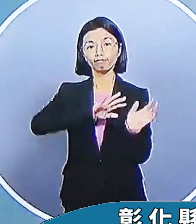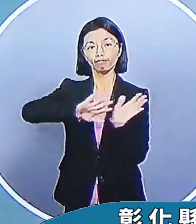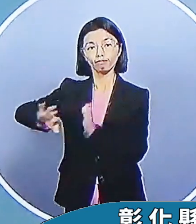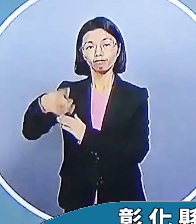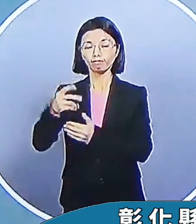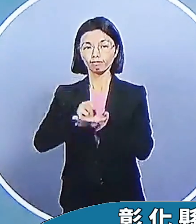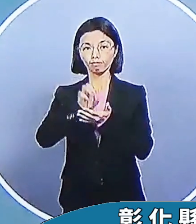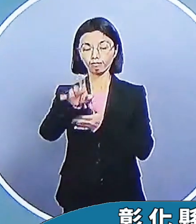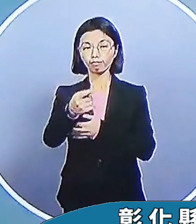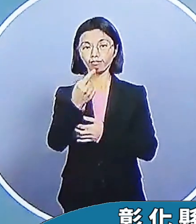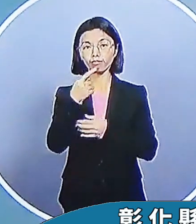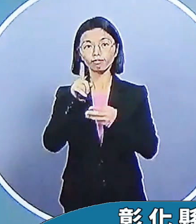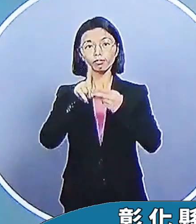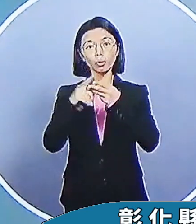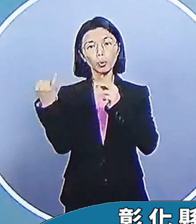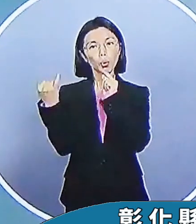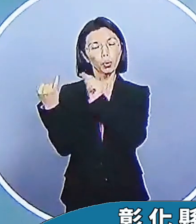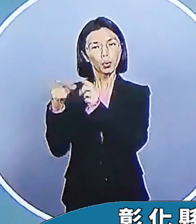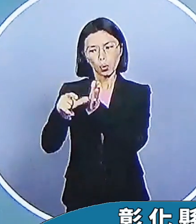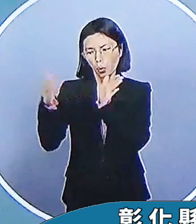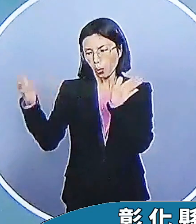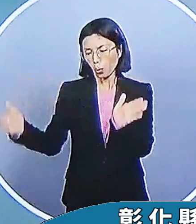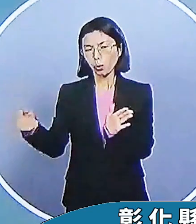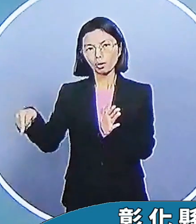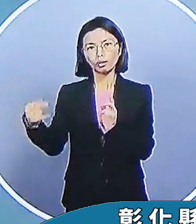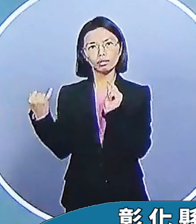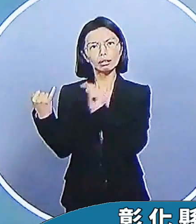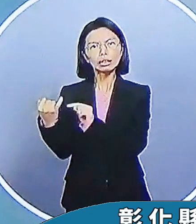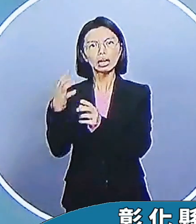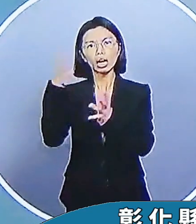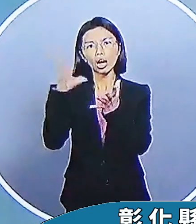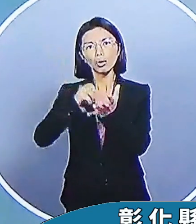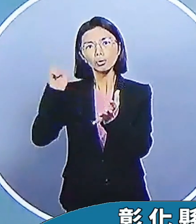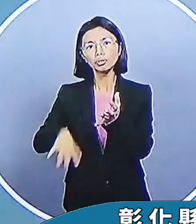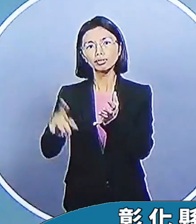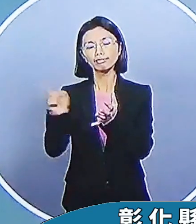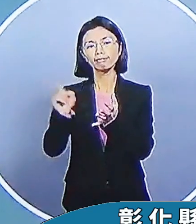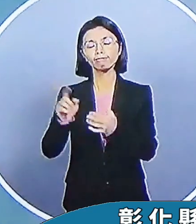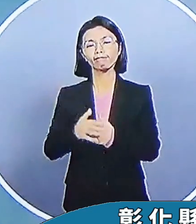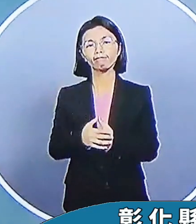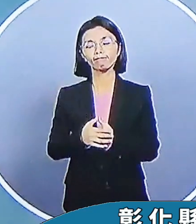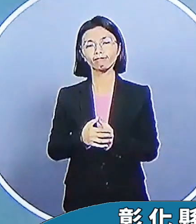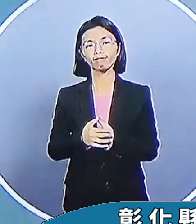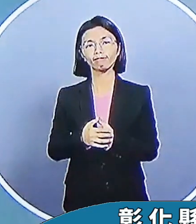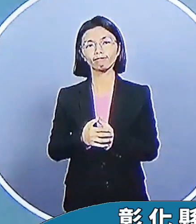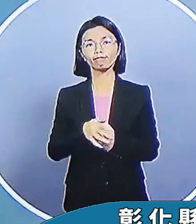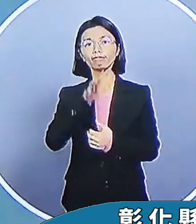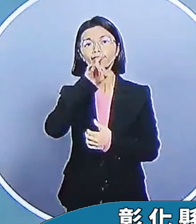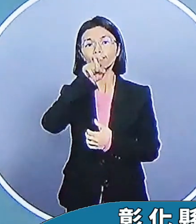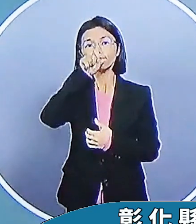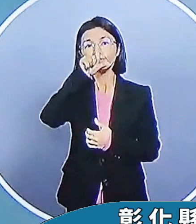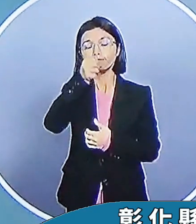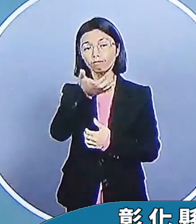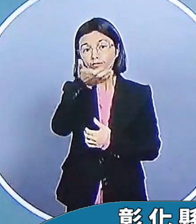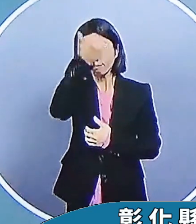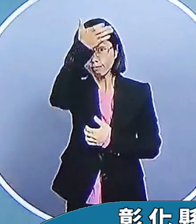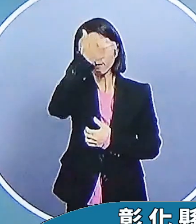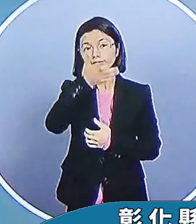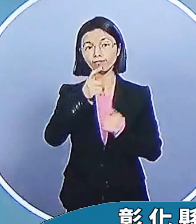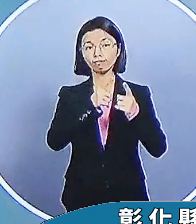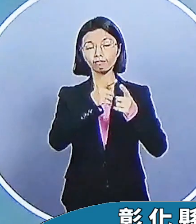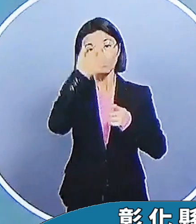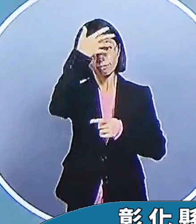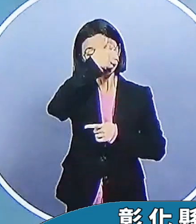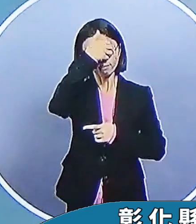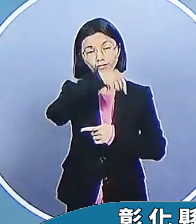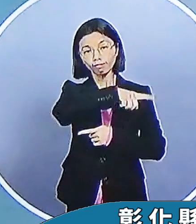告。是王惠美馆长进来，唔啊，伊取消了咱的即、這个65岁，咱的乡亲即